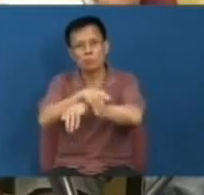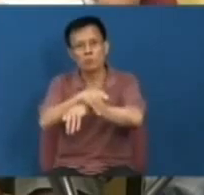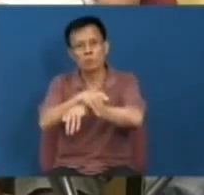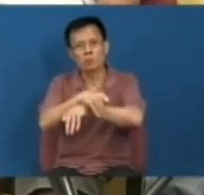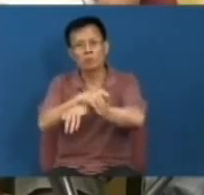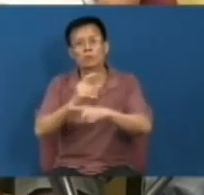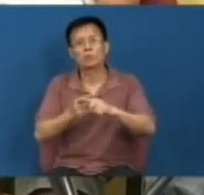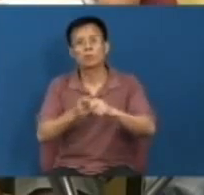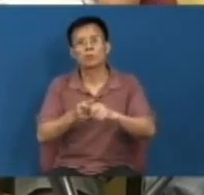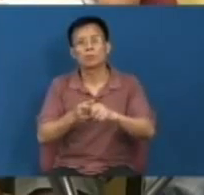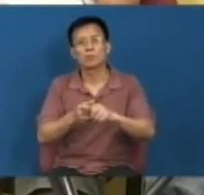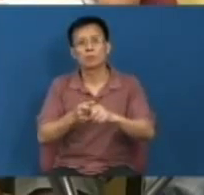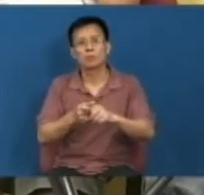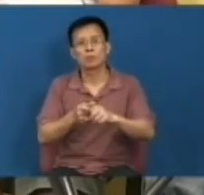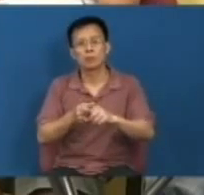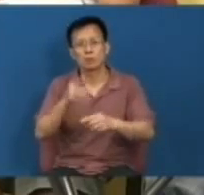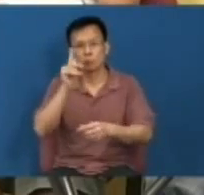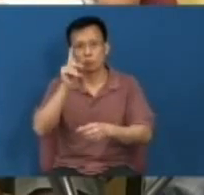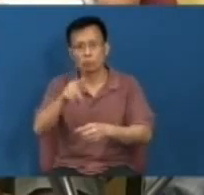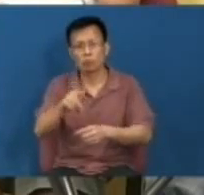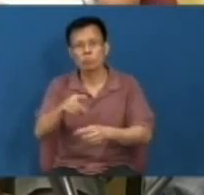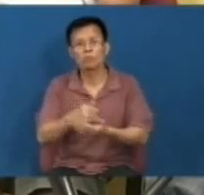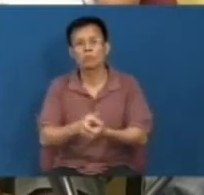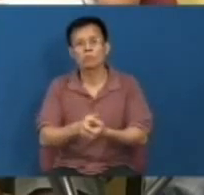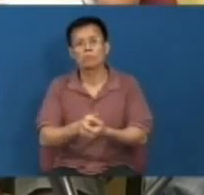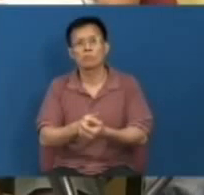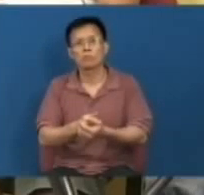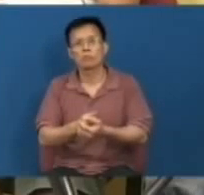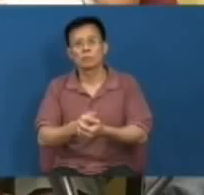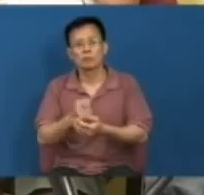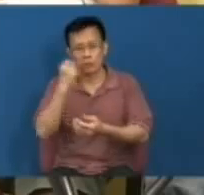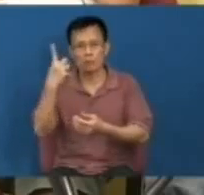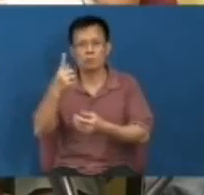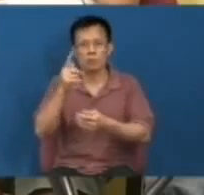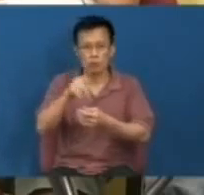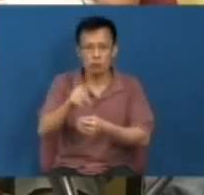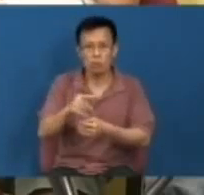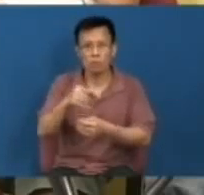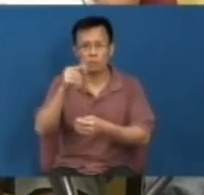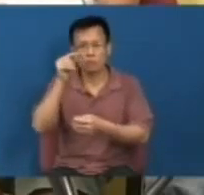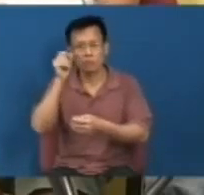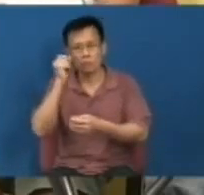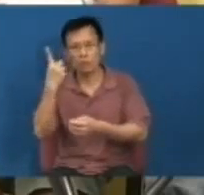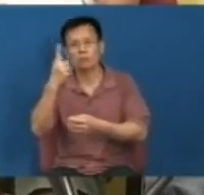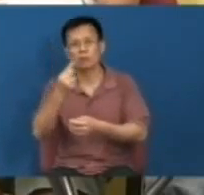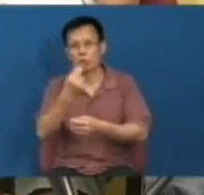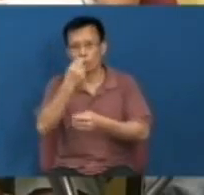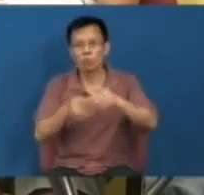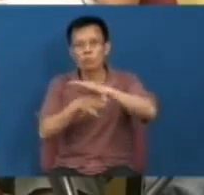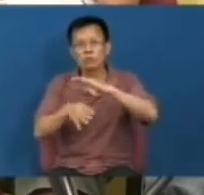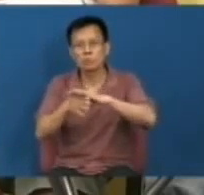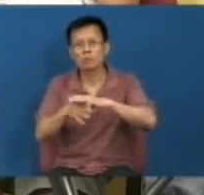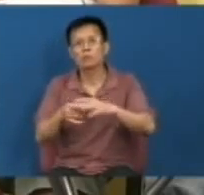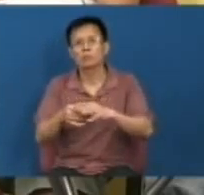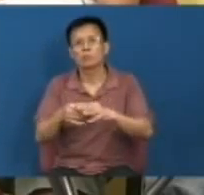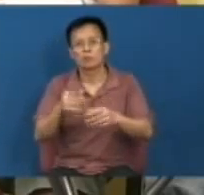當你係出租噶啦。即係一時又話出租，一時又話空置，一時出租。即係我交咗證據俾佢咧，佢就話你，因為你